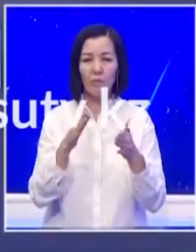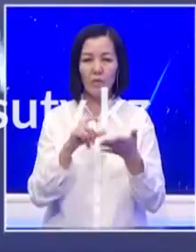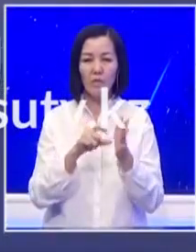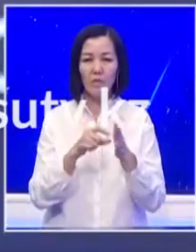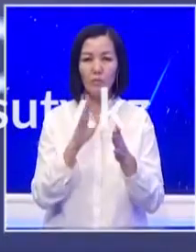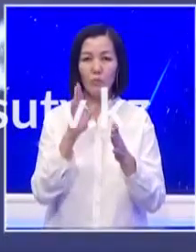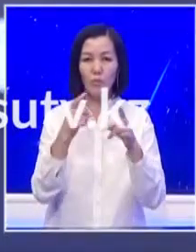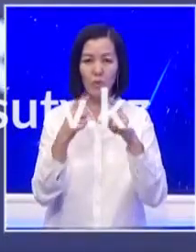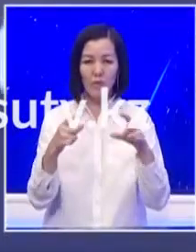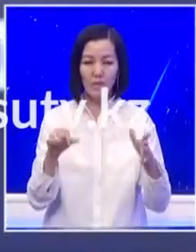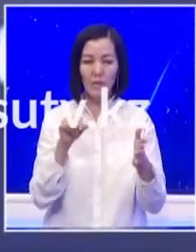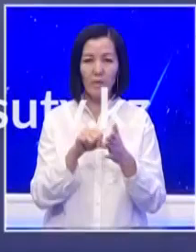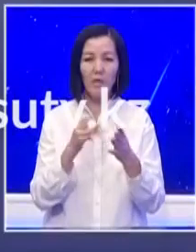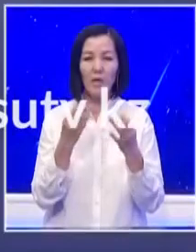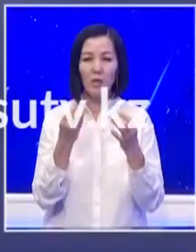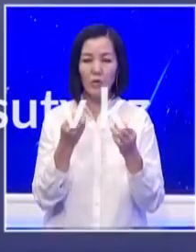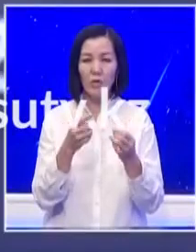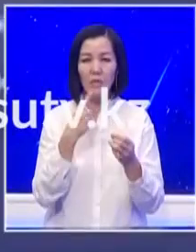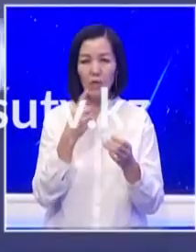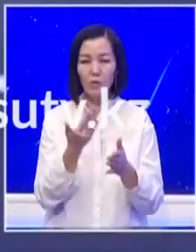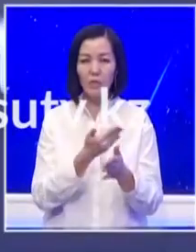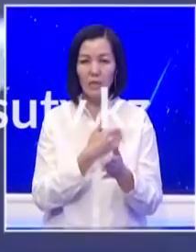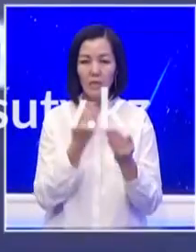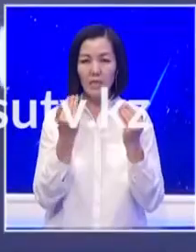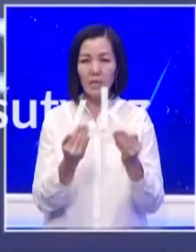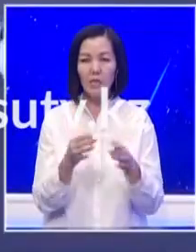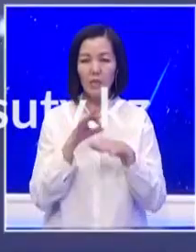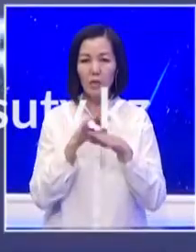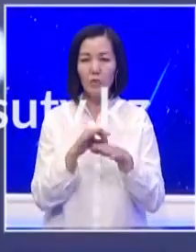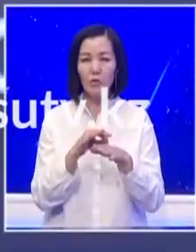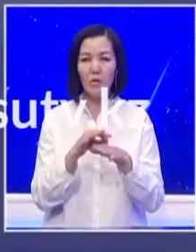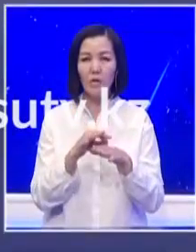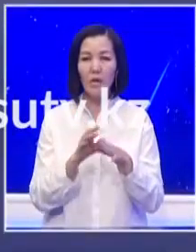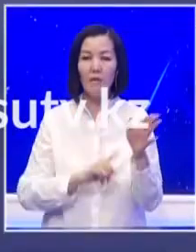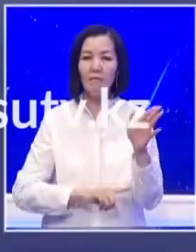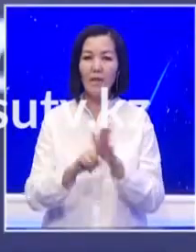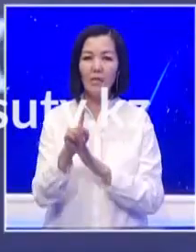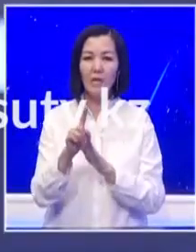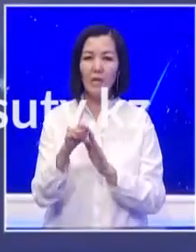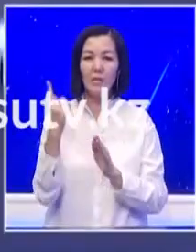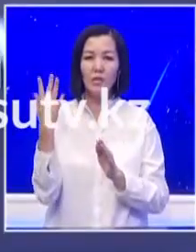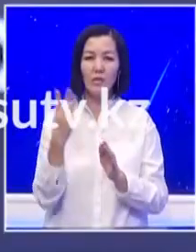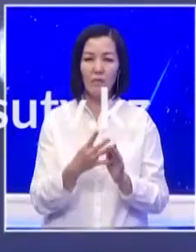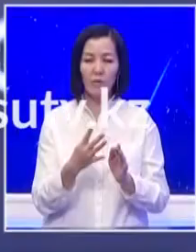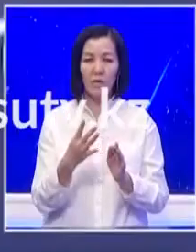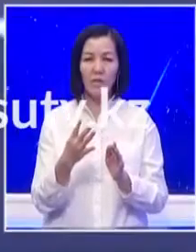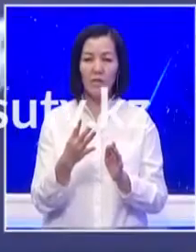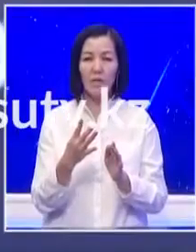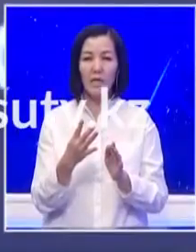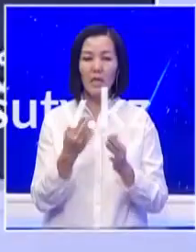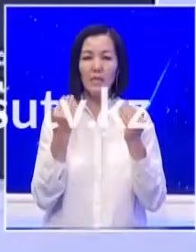сдавать экзамены. Но еще раз хочу сказать о том, что сейчас идет речь только о начале четвертой четверти. Исходя